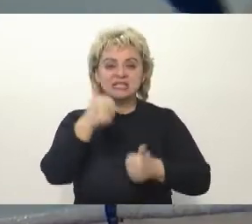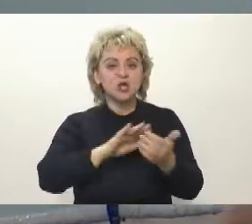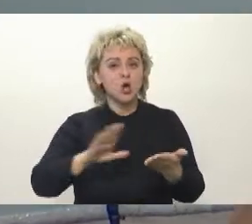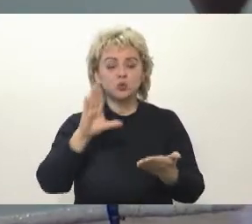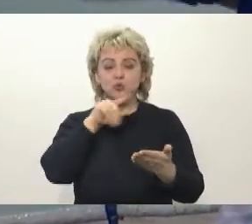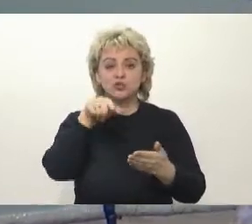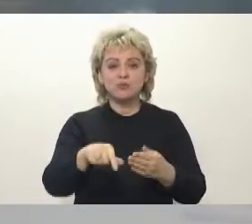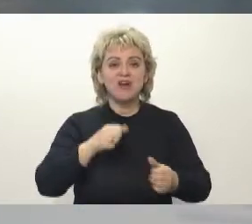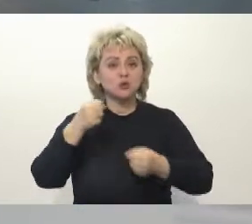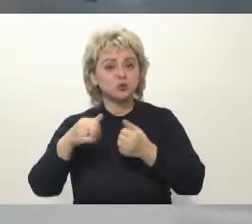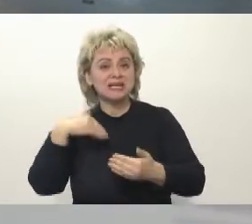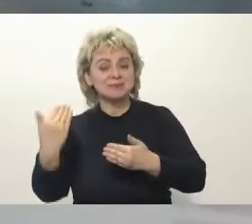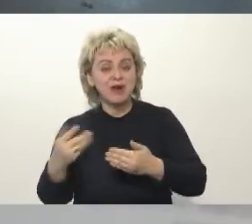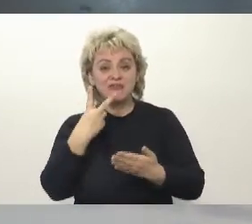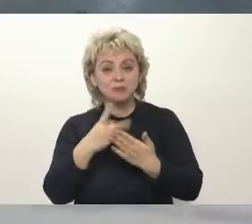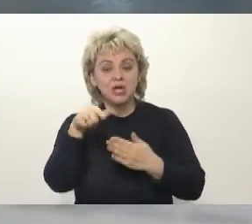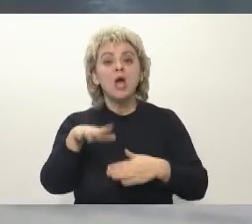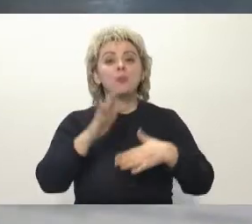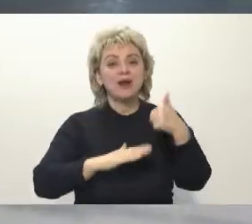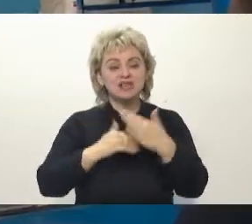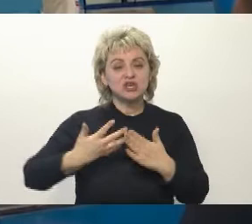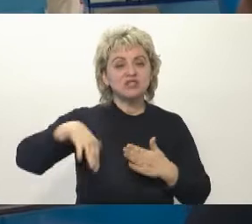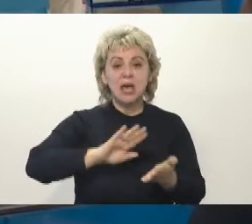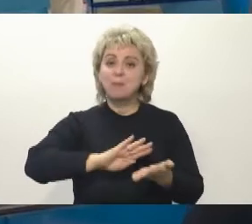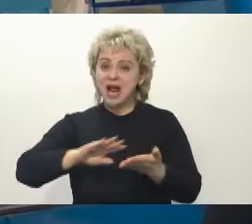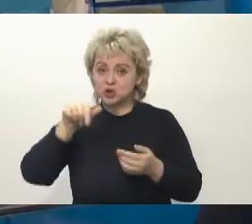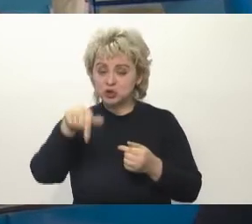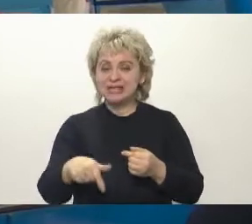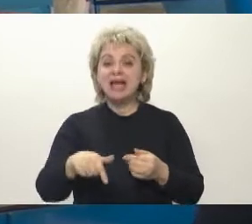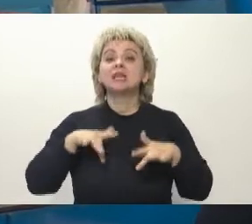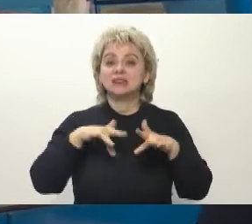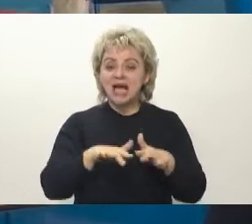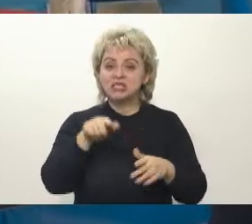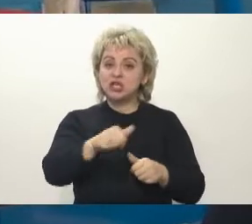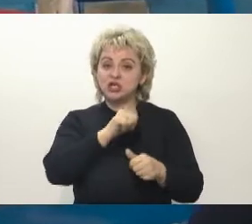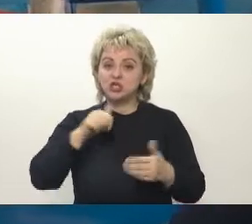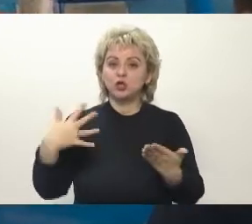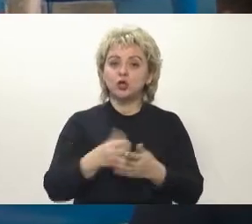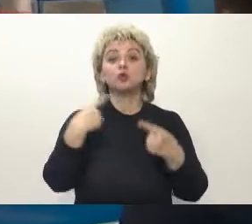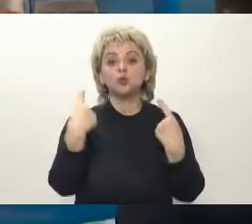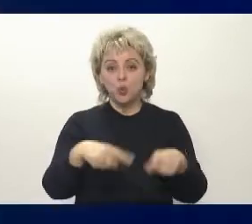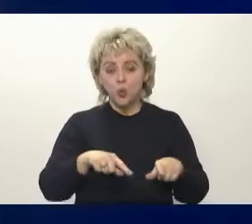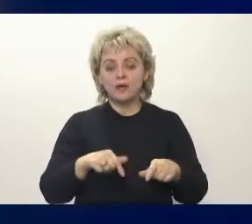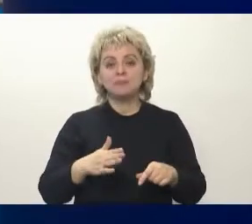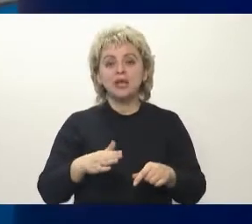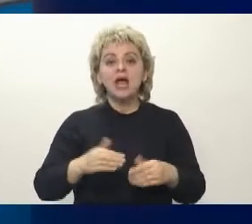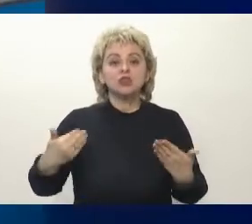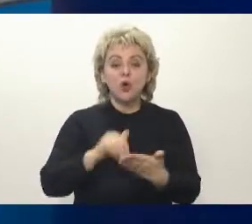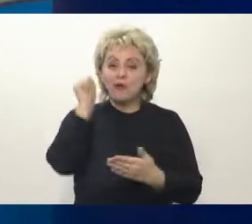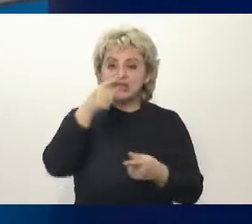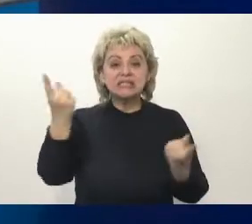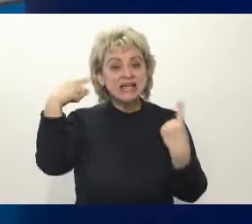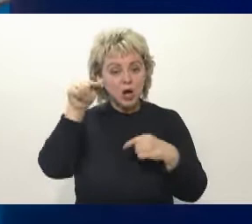успевал углядеть за ударами справа, и они практически все прошли. Но на деле секрет успеха другой. На Новый год